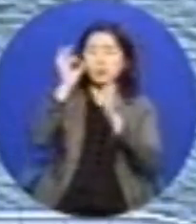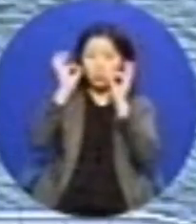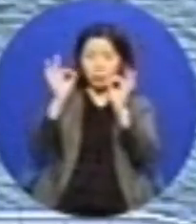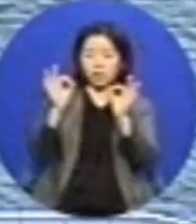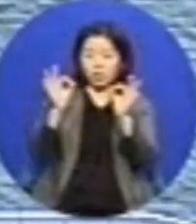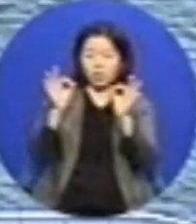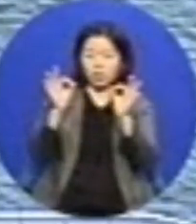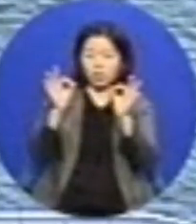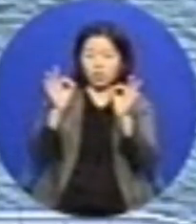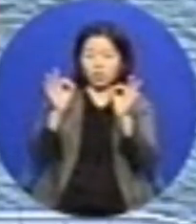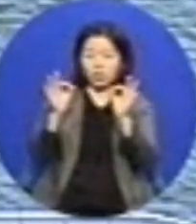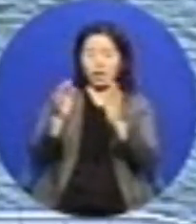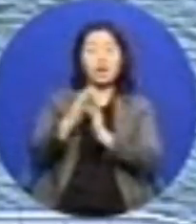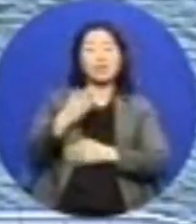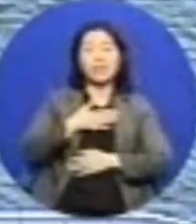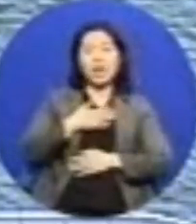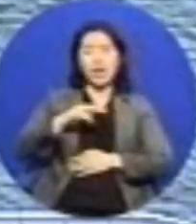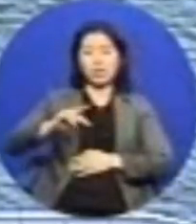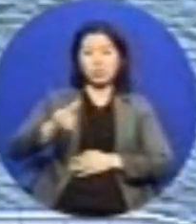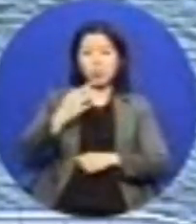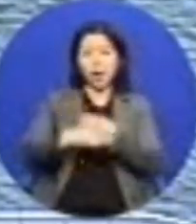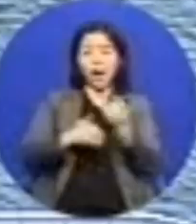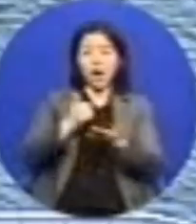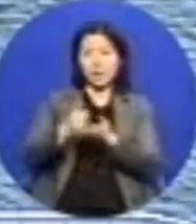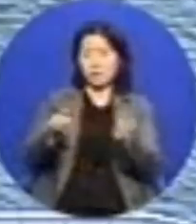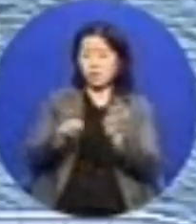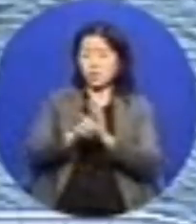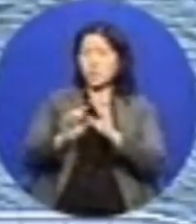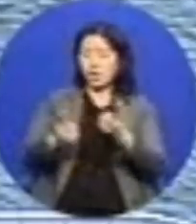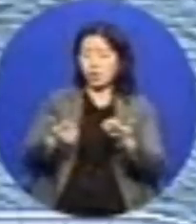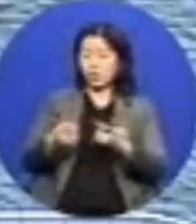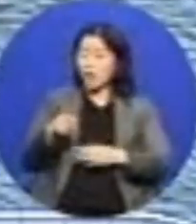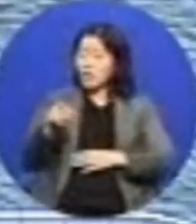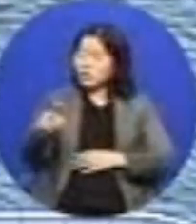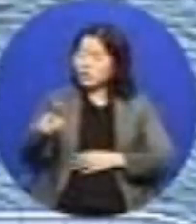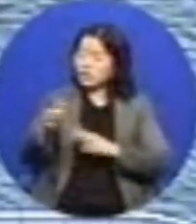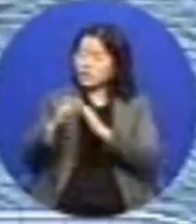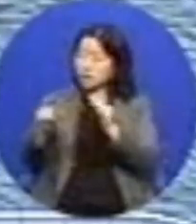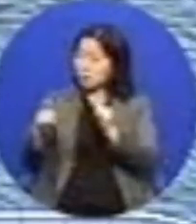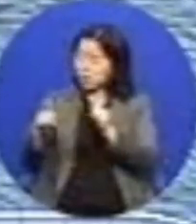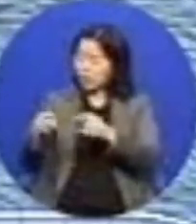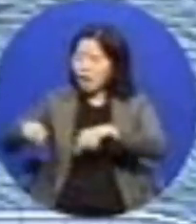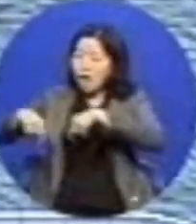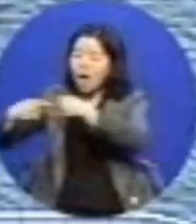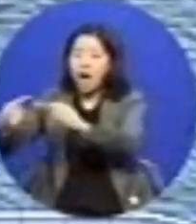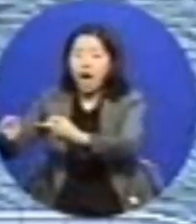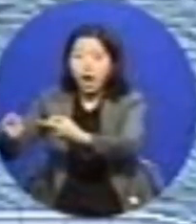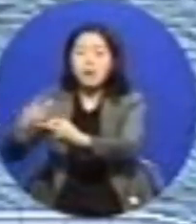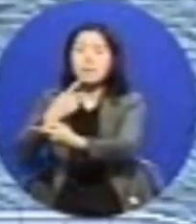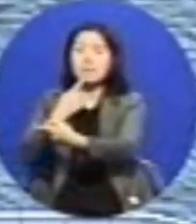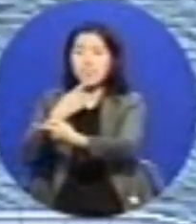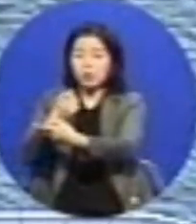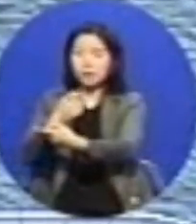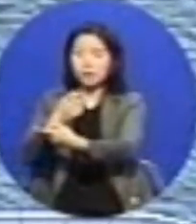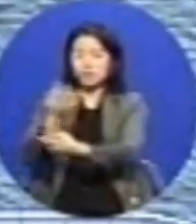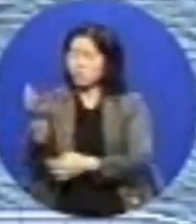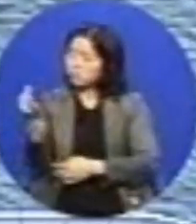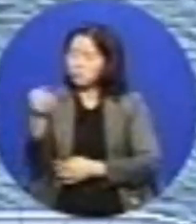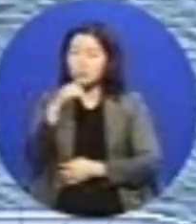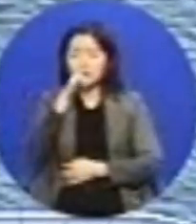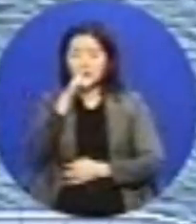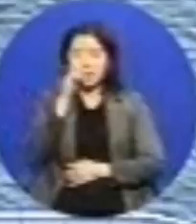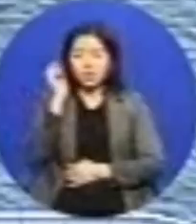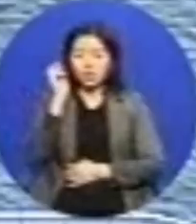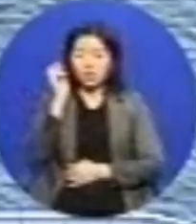자기도 하나님만 믿고 그 사람들에게 동조할 뻔 했다는 거에 여러번 그런데